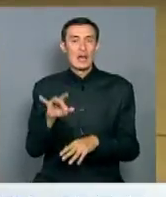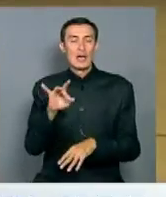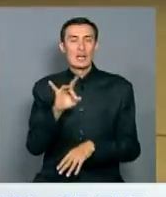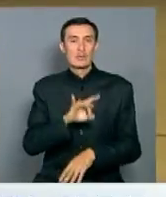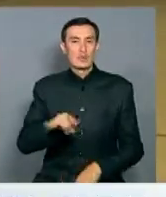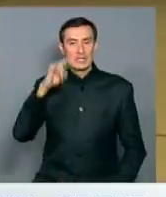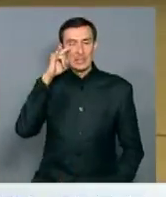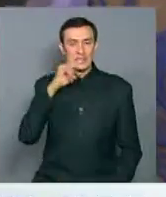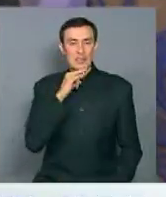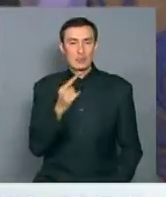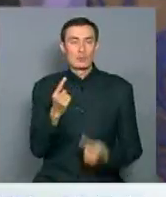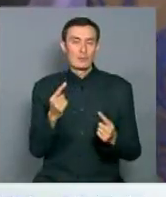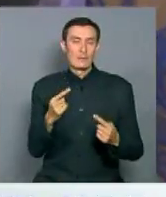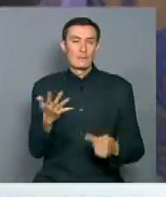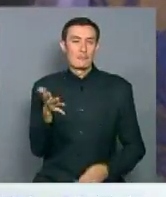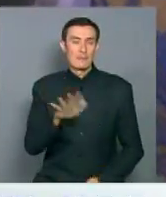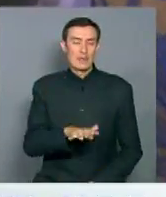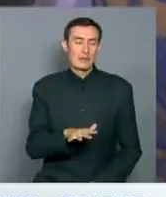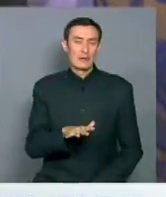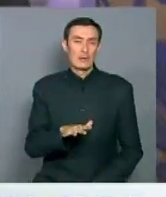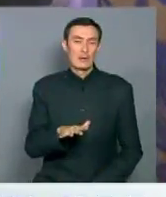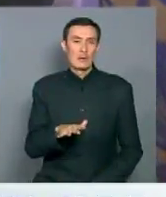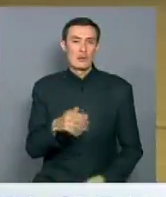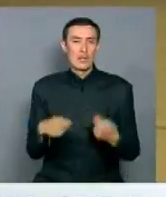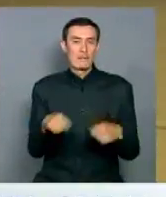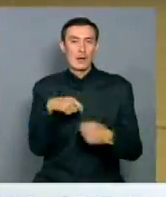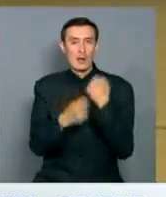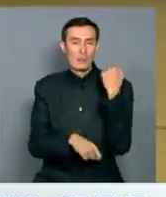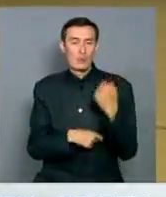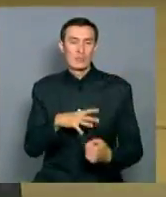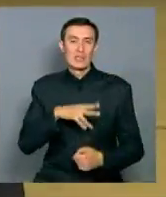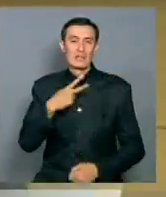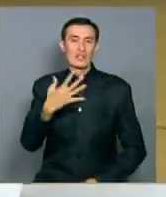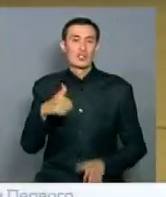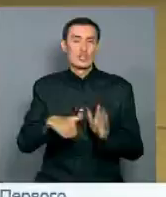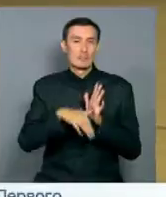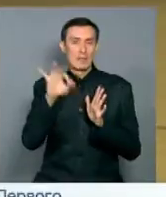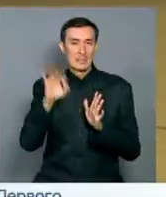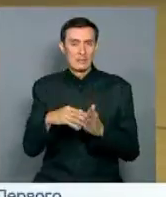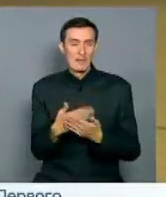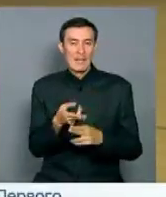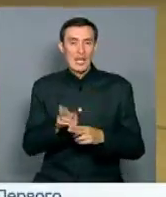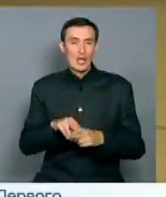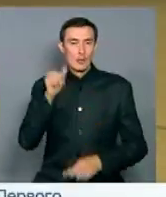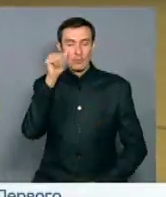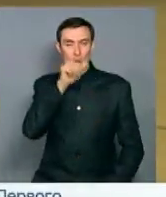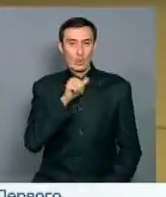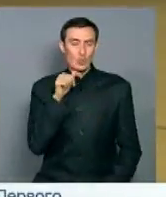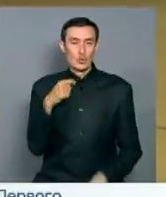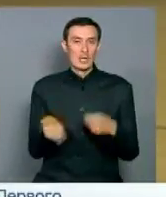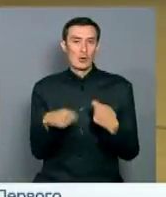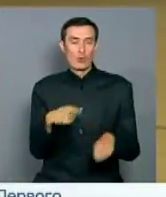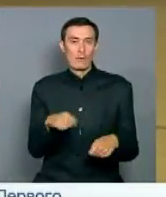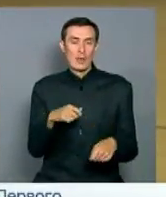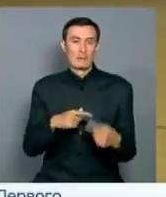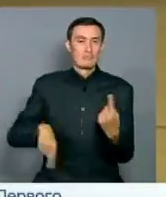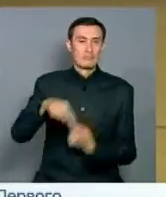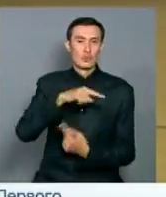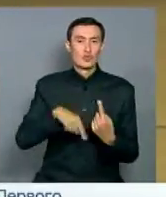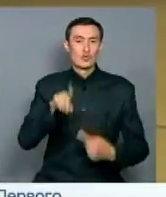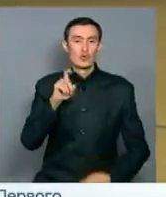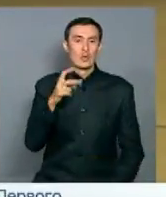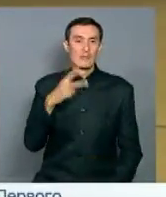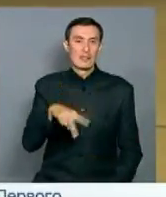инвесторов Великобритании. Товарооборот между двумя странами выросли на 26%. Например, в этом году товарооборот достиг до